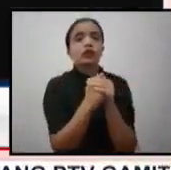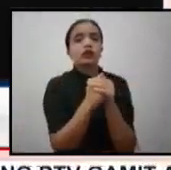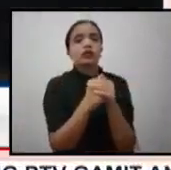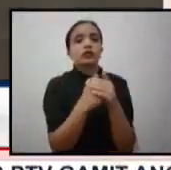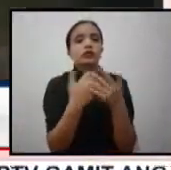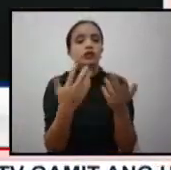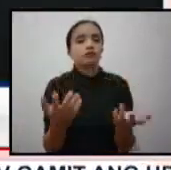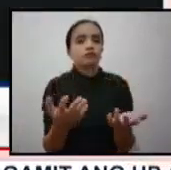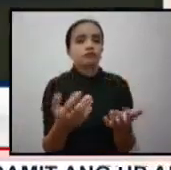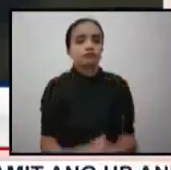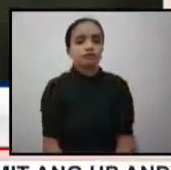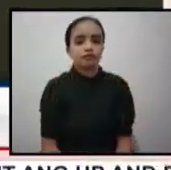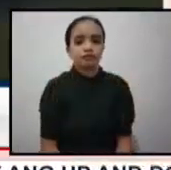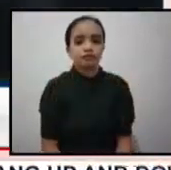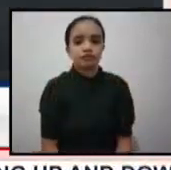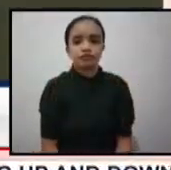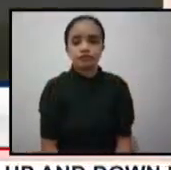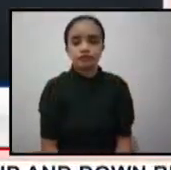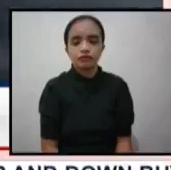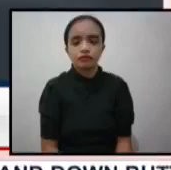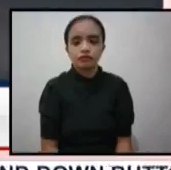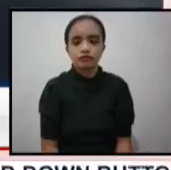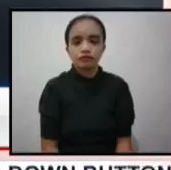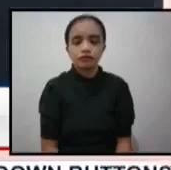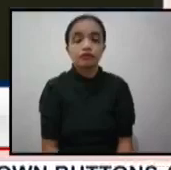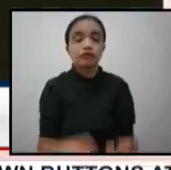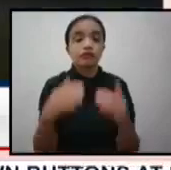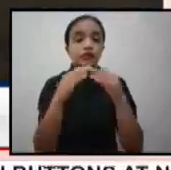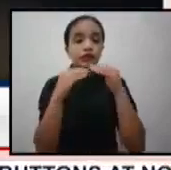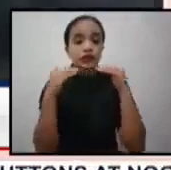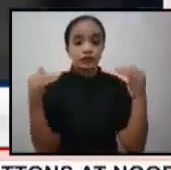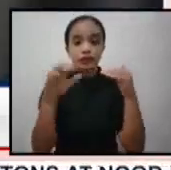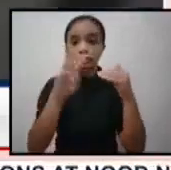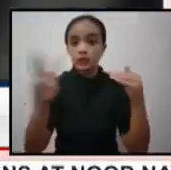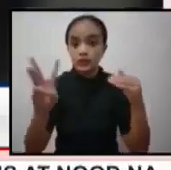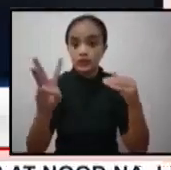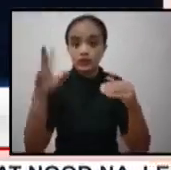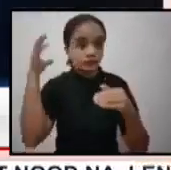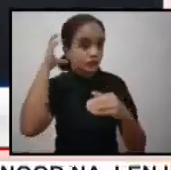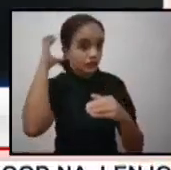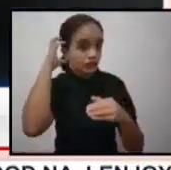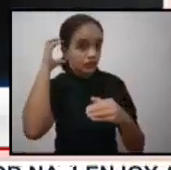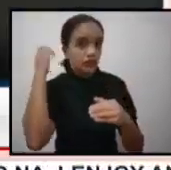from the level of the Western Mindanao Command, we are exhausting all our